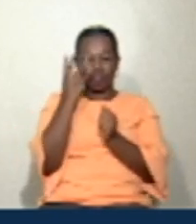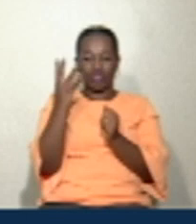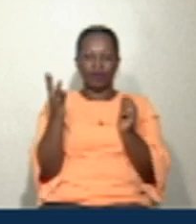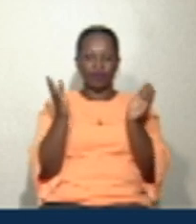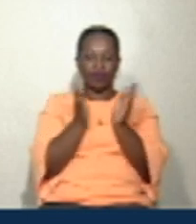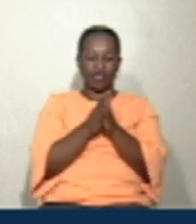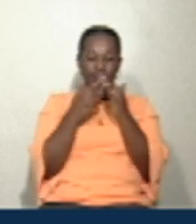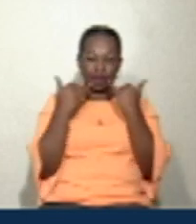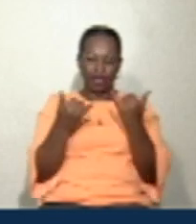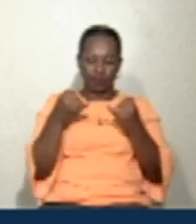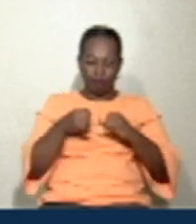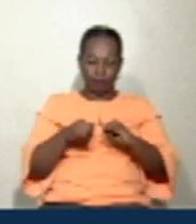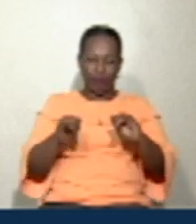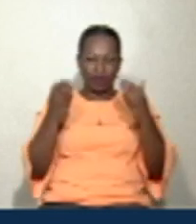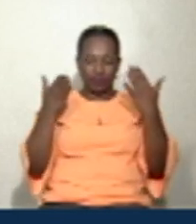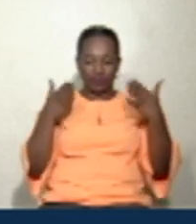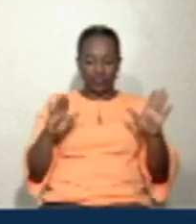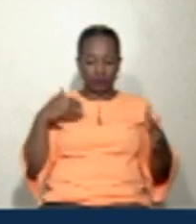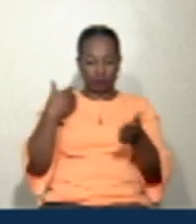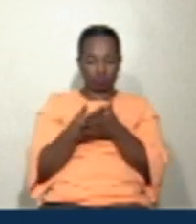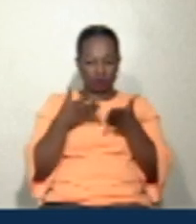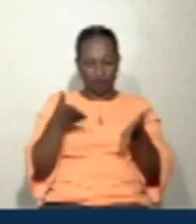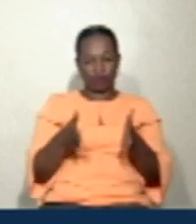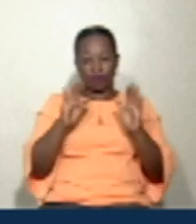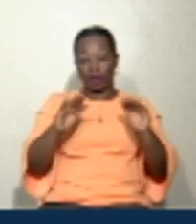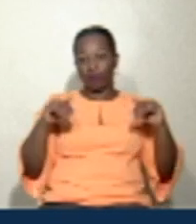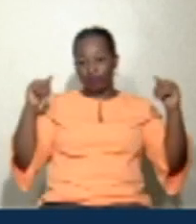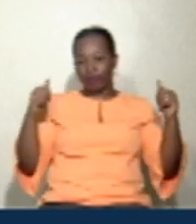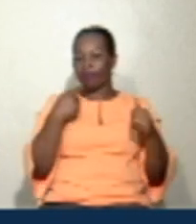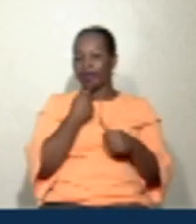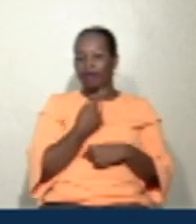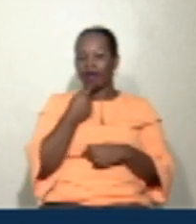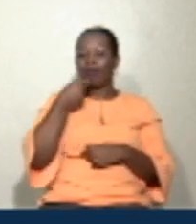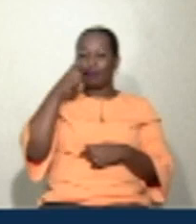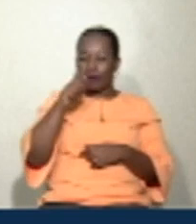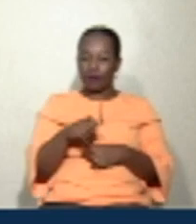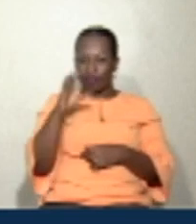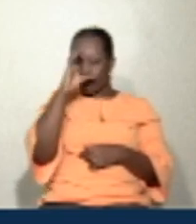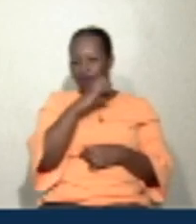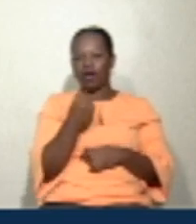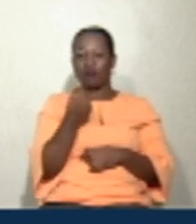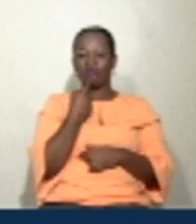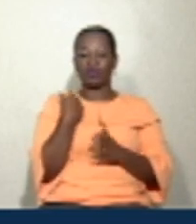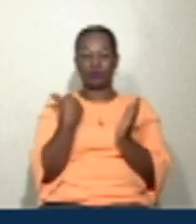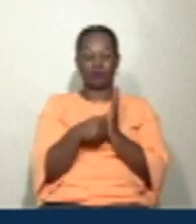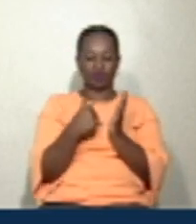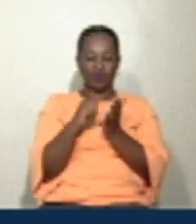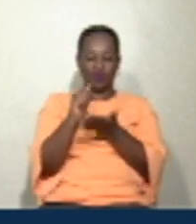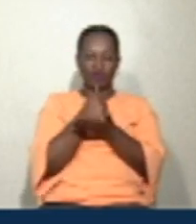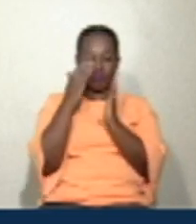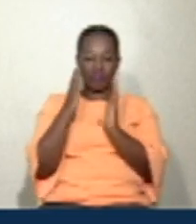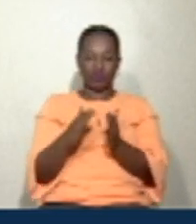akaba yaranashyizwe no mu bikorwa kugeza uyu munsi. Abadepite bavuga ko hakwiye gushakwa umuti w'ibibazo byagaragajwe n'umugenzuzi mukuru w'imari ya